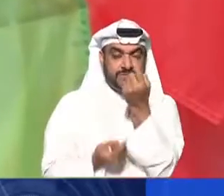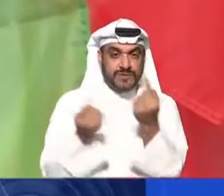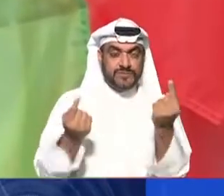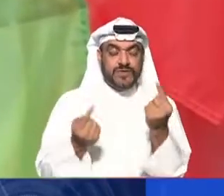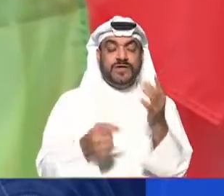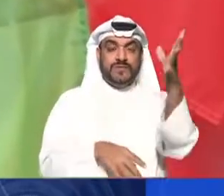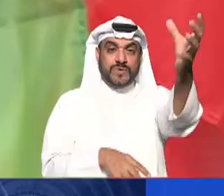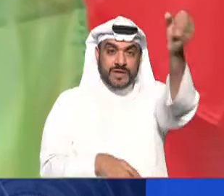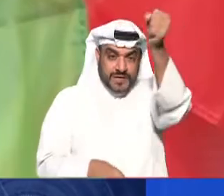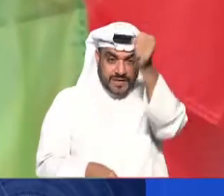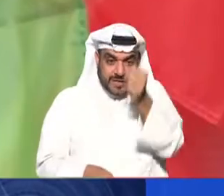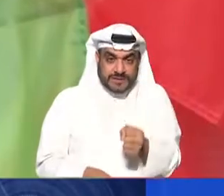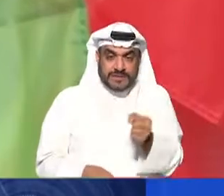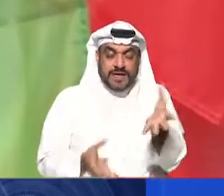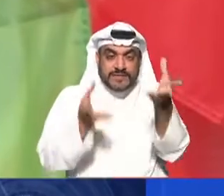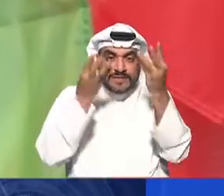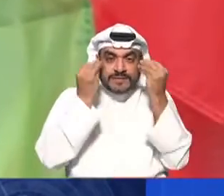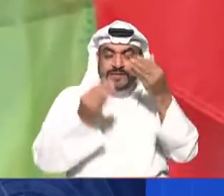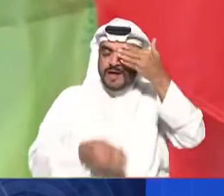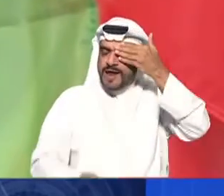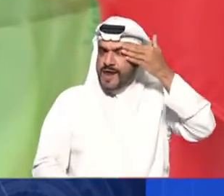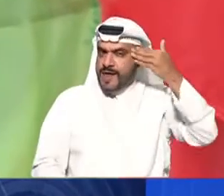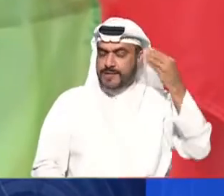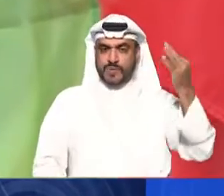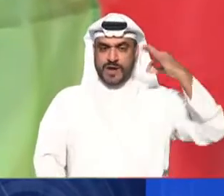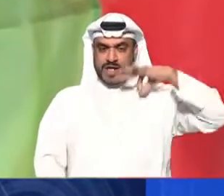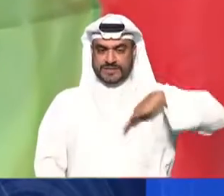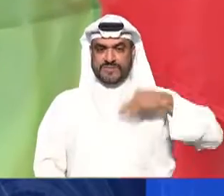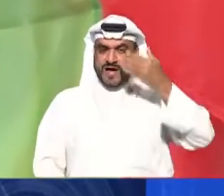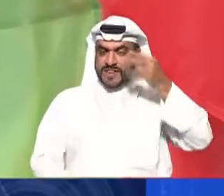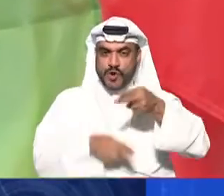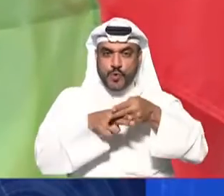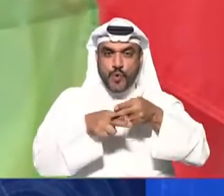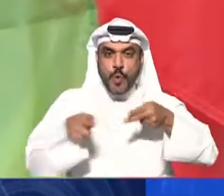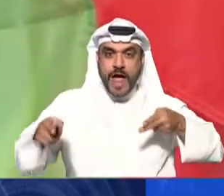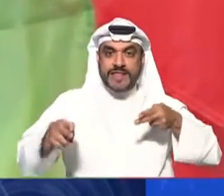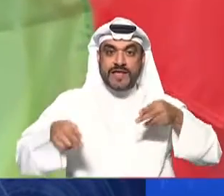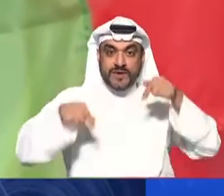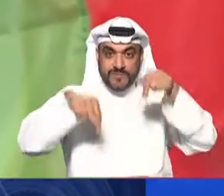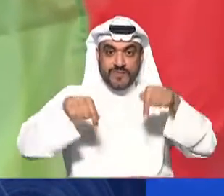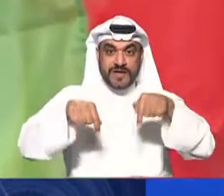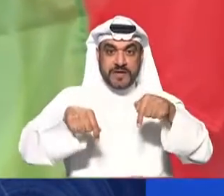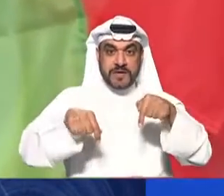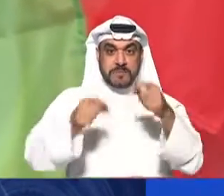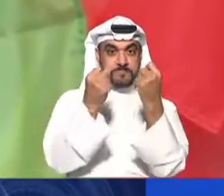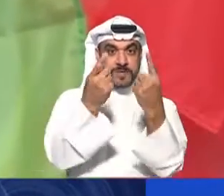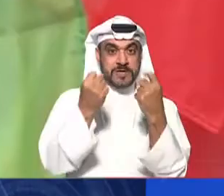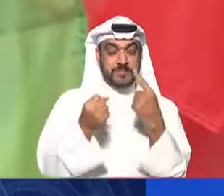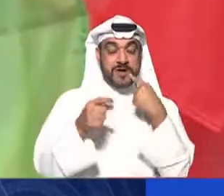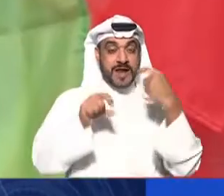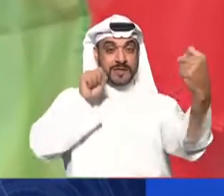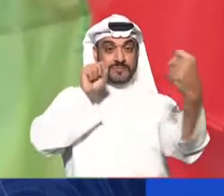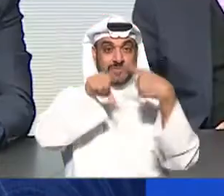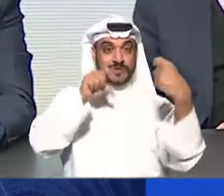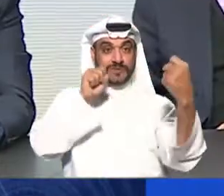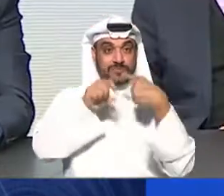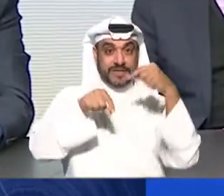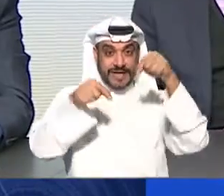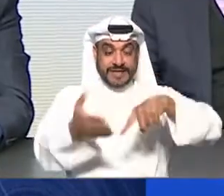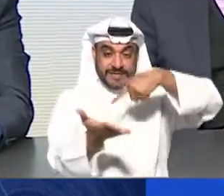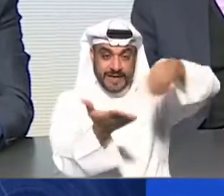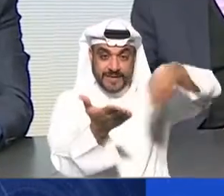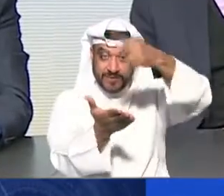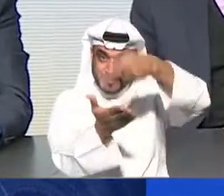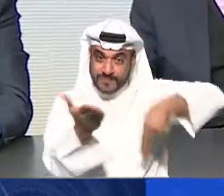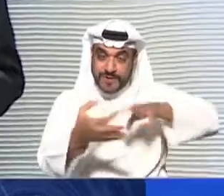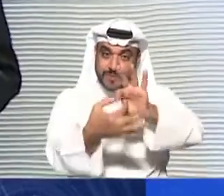نلجأ إلى هذه المنظمة للاستفادة من الخبرات اللي موجودة. الآن صار في اتصال مباشر، الآن بعد توقيع هذه